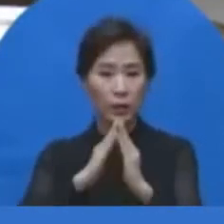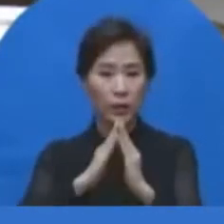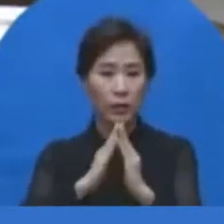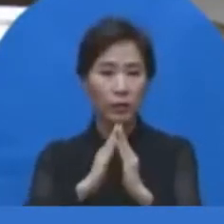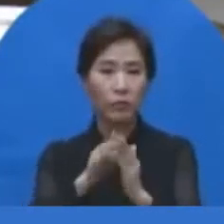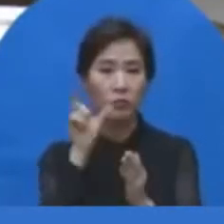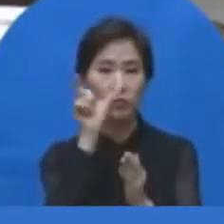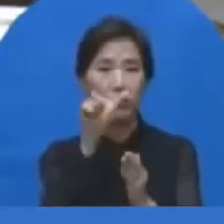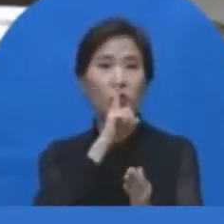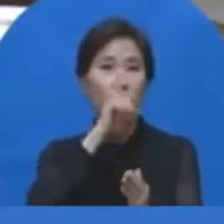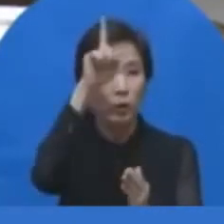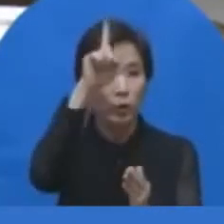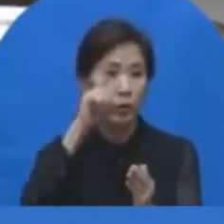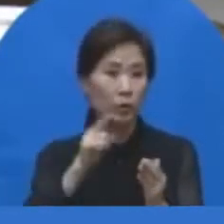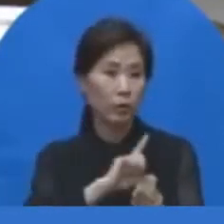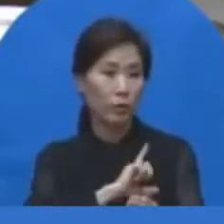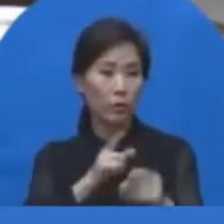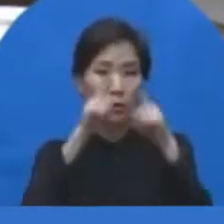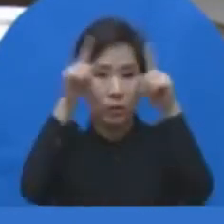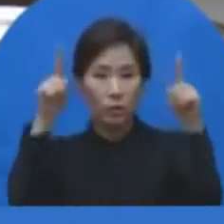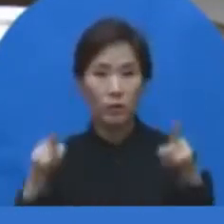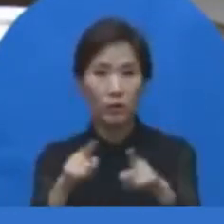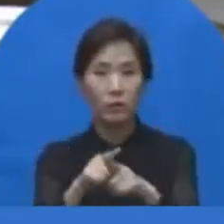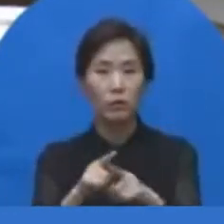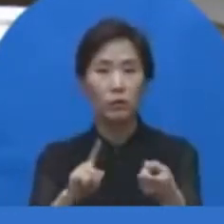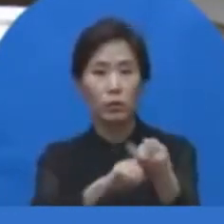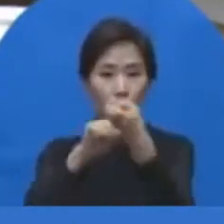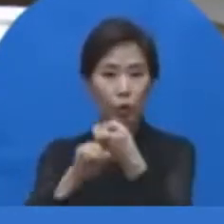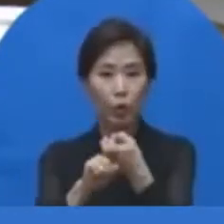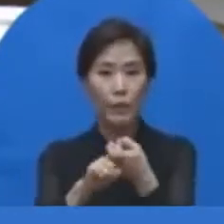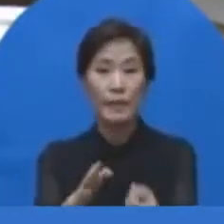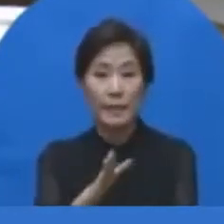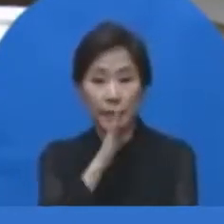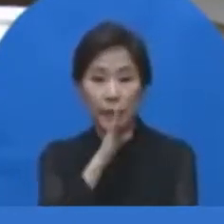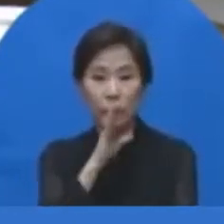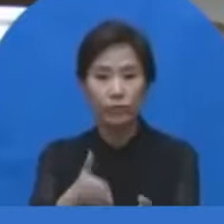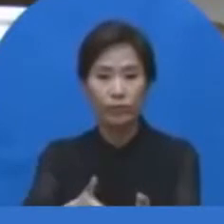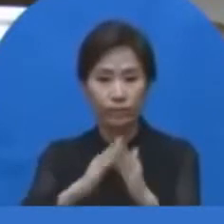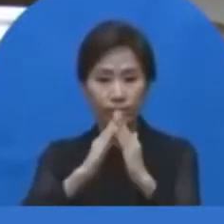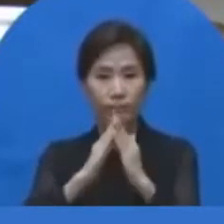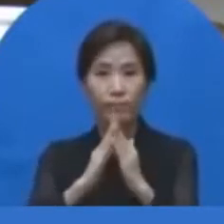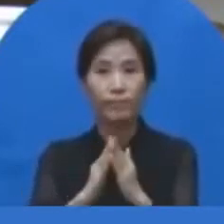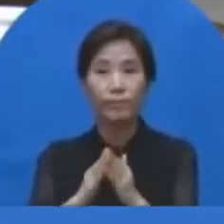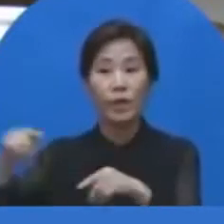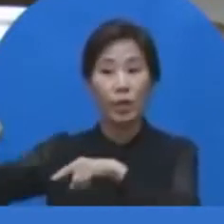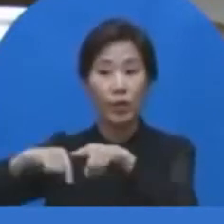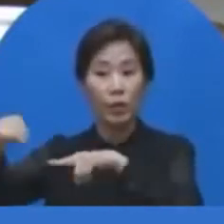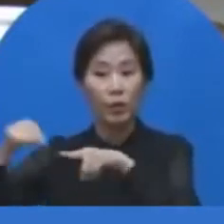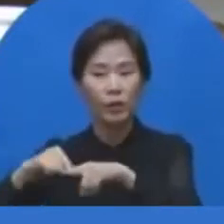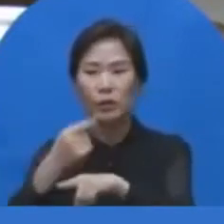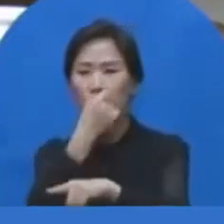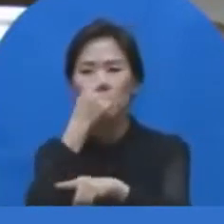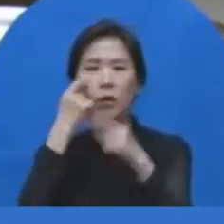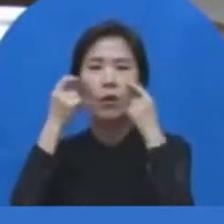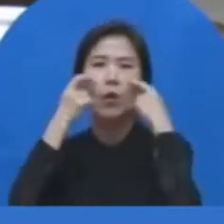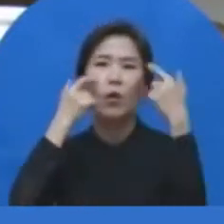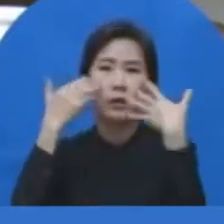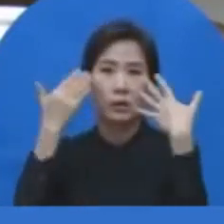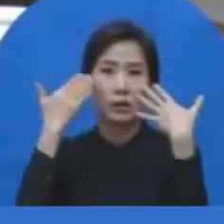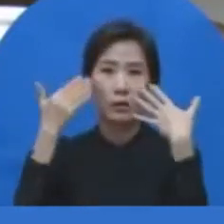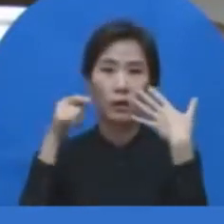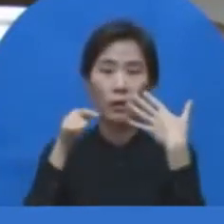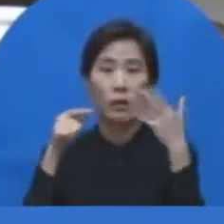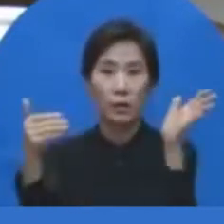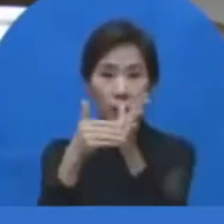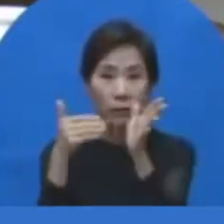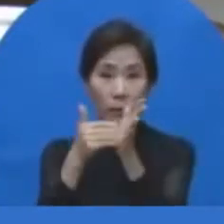단순히 노동조합이 실체적인 요건을 갖추었다라고 하는 것을 행정관청이 확인하는 절차가 아닙니다.